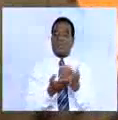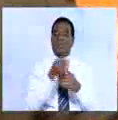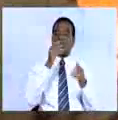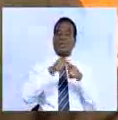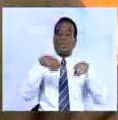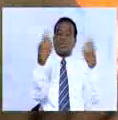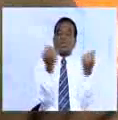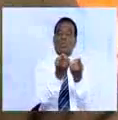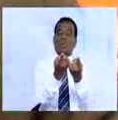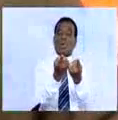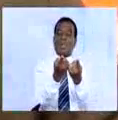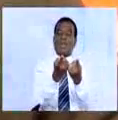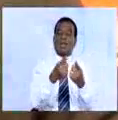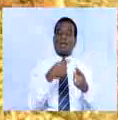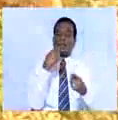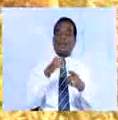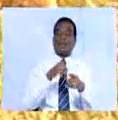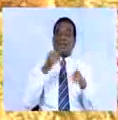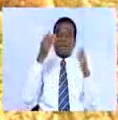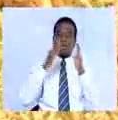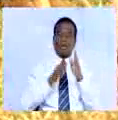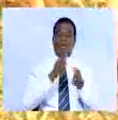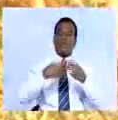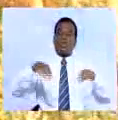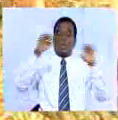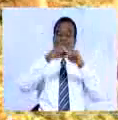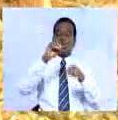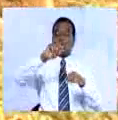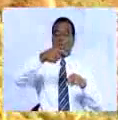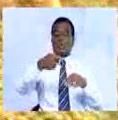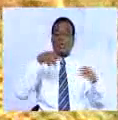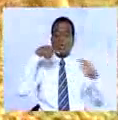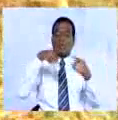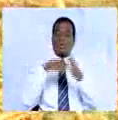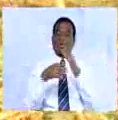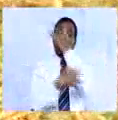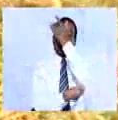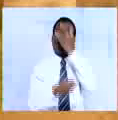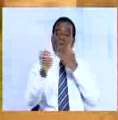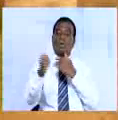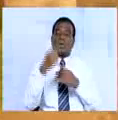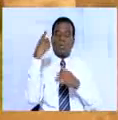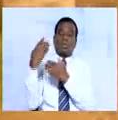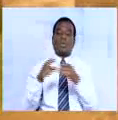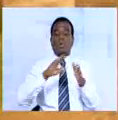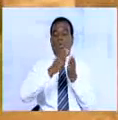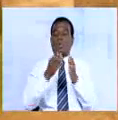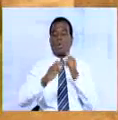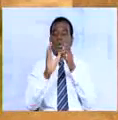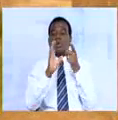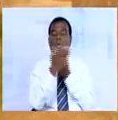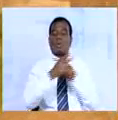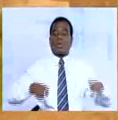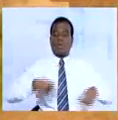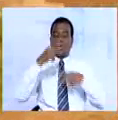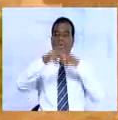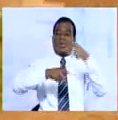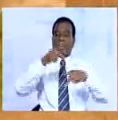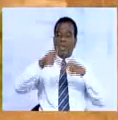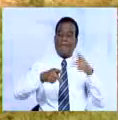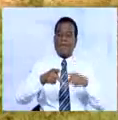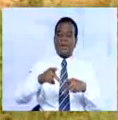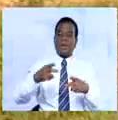for Humanity, il situe l'intérêt de cette ONG de lutter contre la pauvreté pour améliorer les conditions de vie des